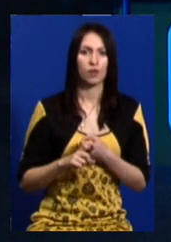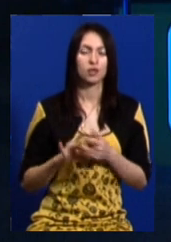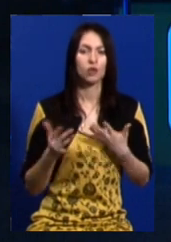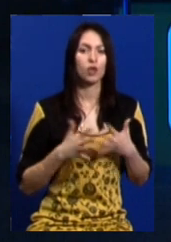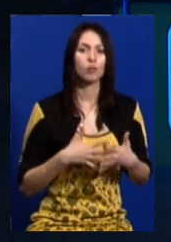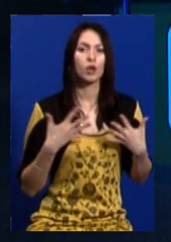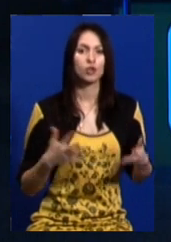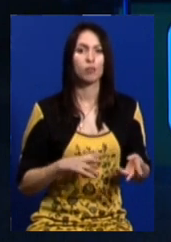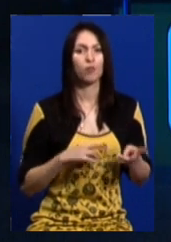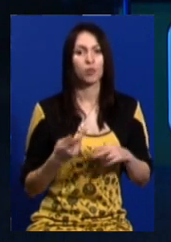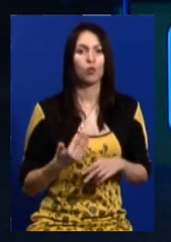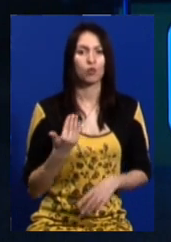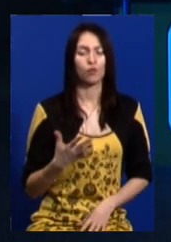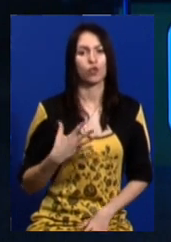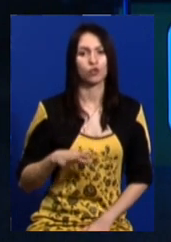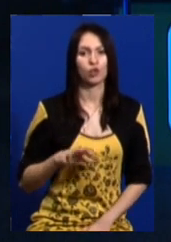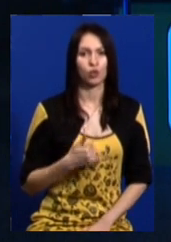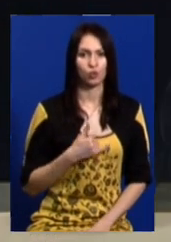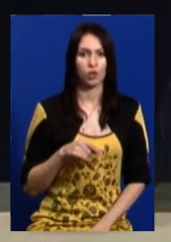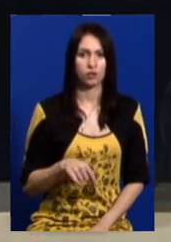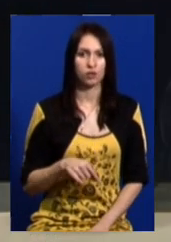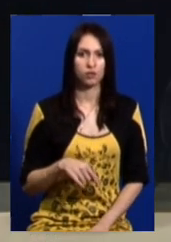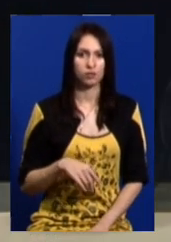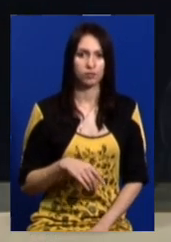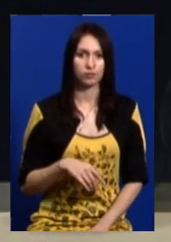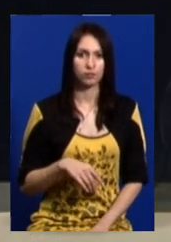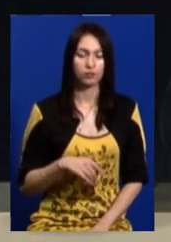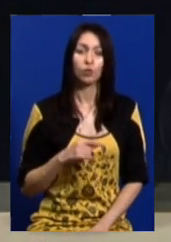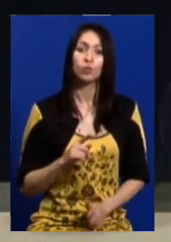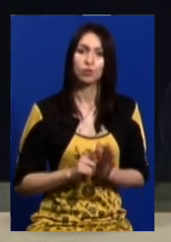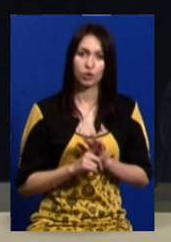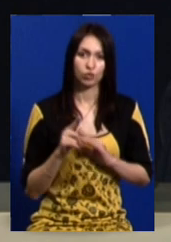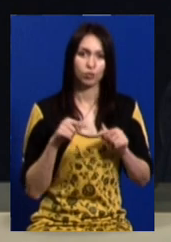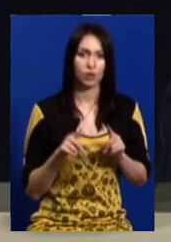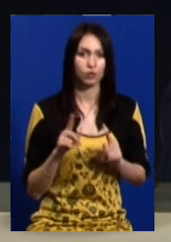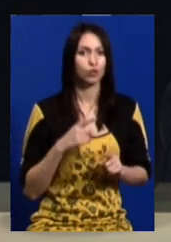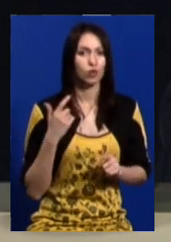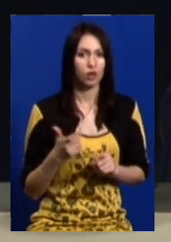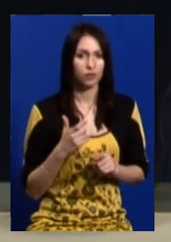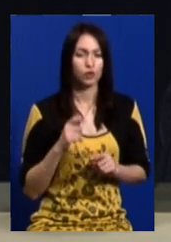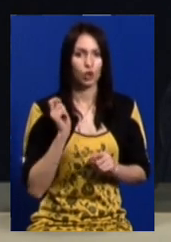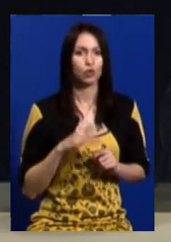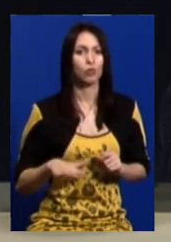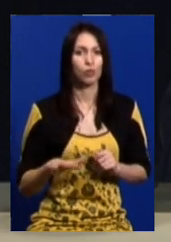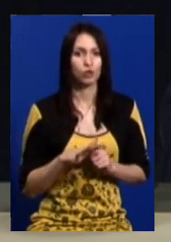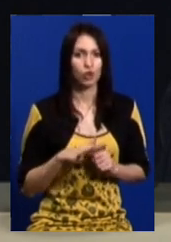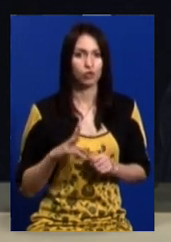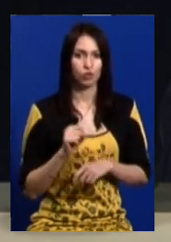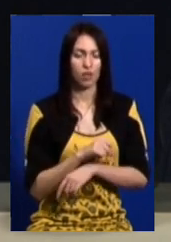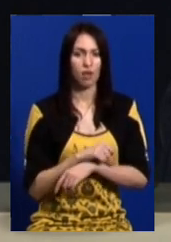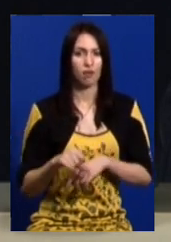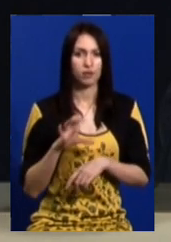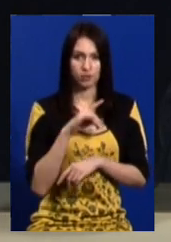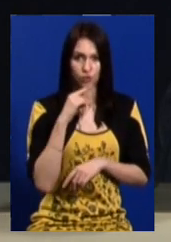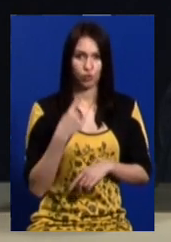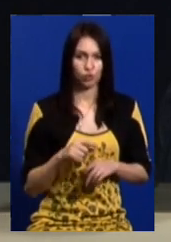масштабів переходу ви очікуєте у нас тут? Ну, почнемо з того, що Харківщина, Слобожанщина, ми на кордоні з Росією.